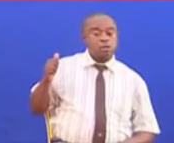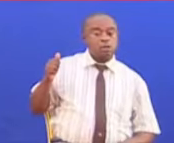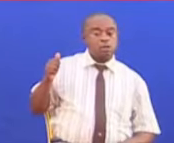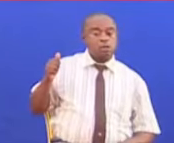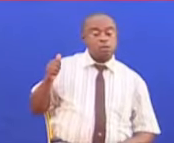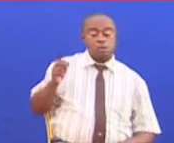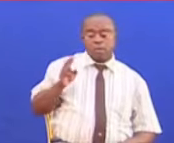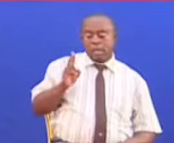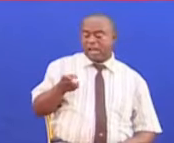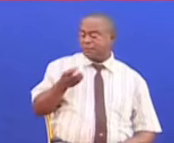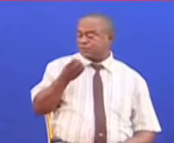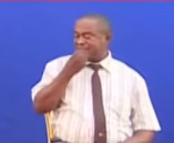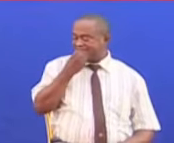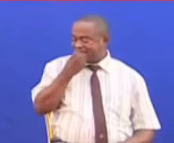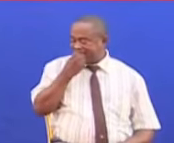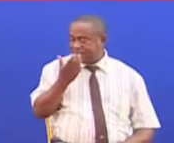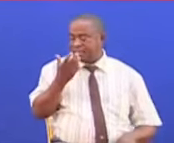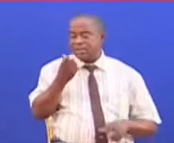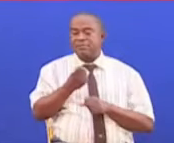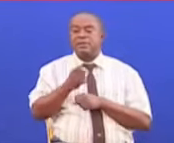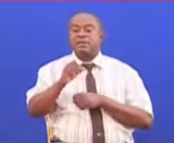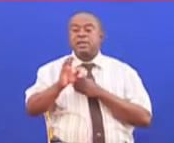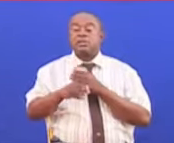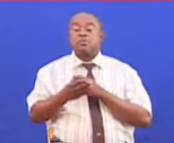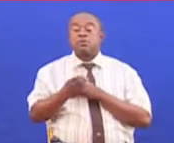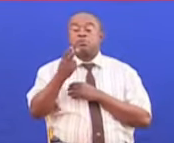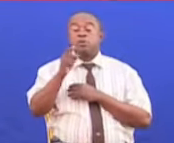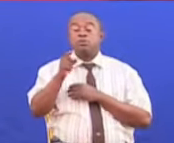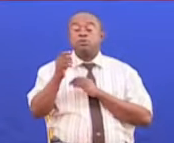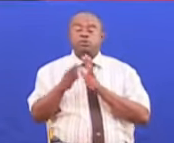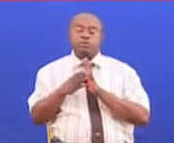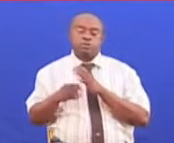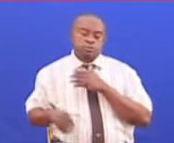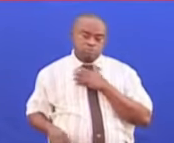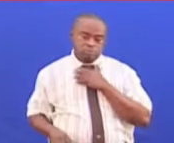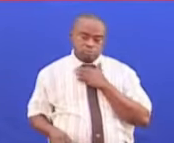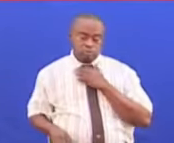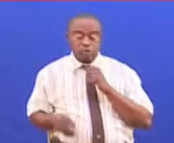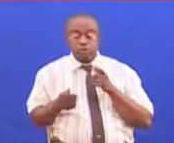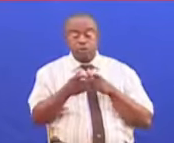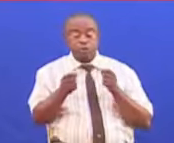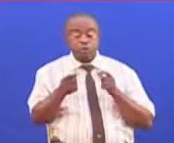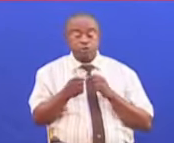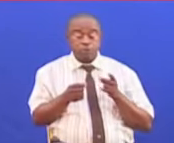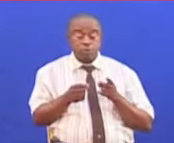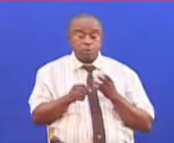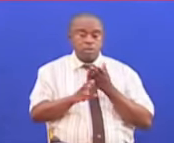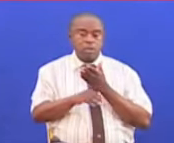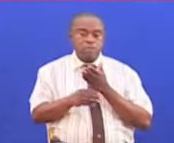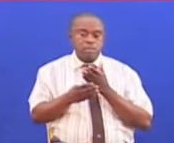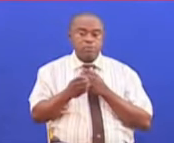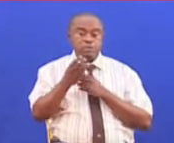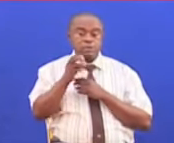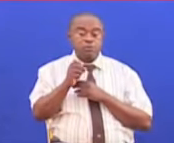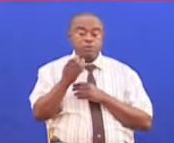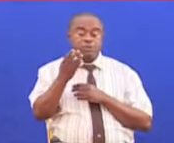shau Ya teme ilip hasa bilion 2.9 halm shau Ya kinoni ilip hasa bilion